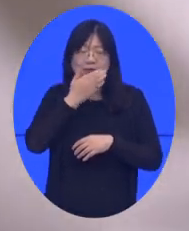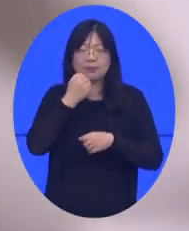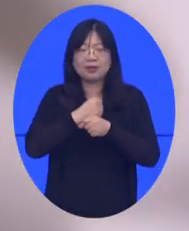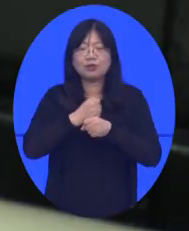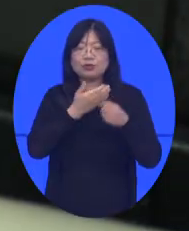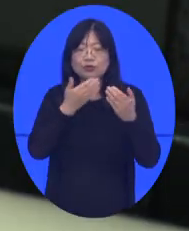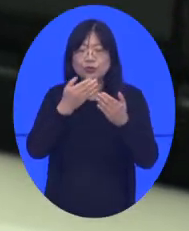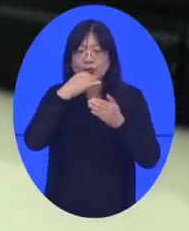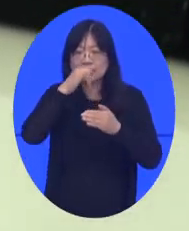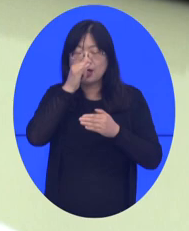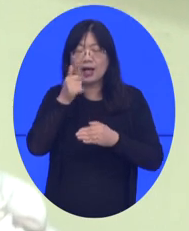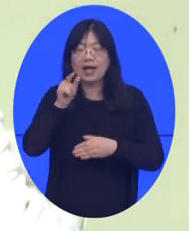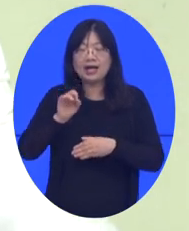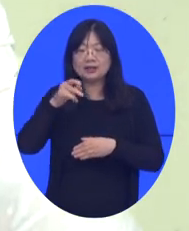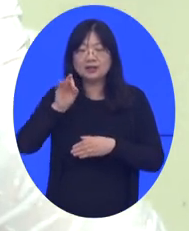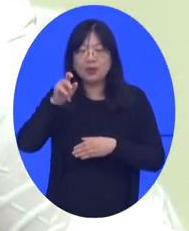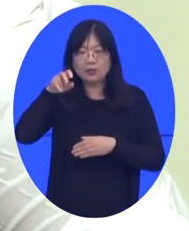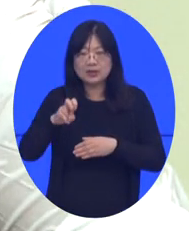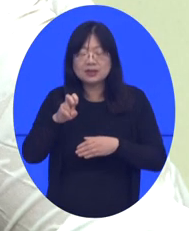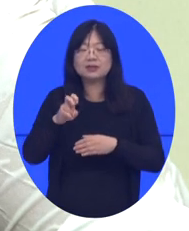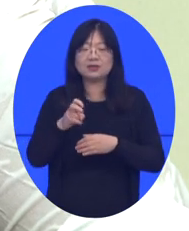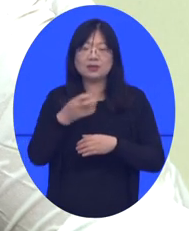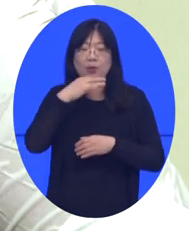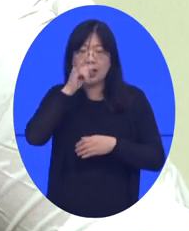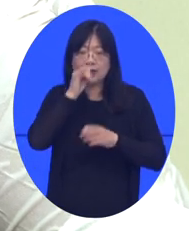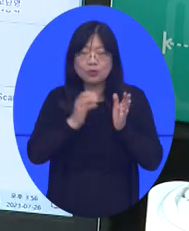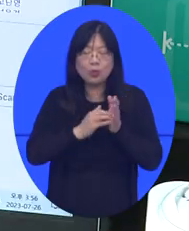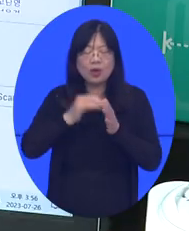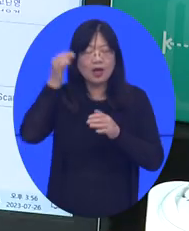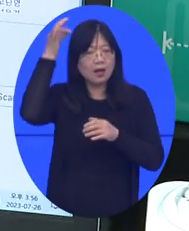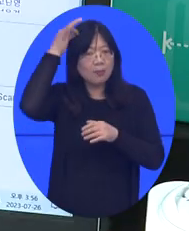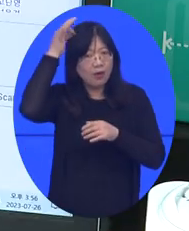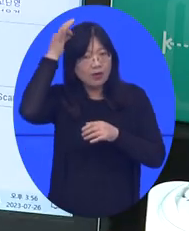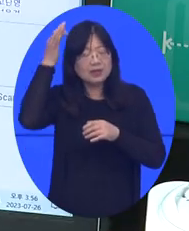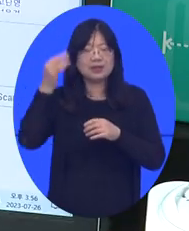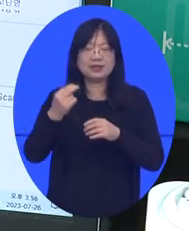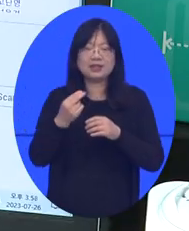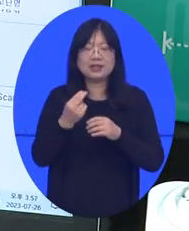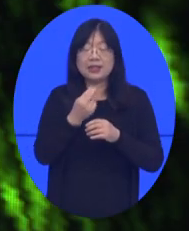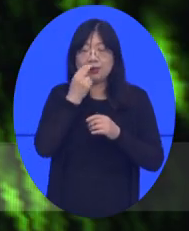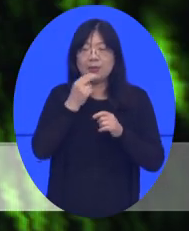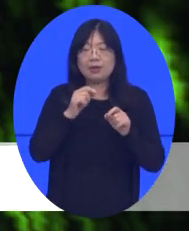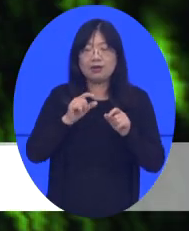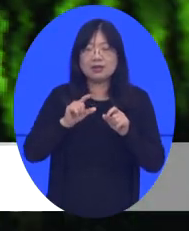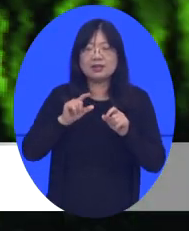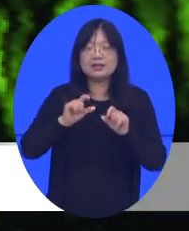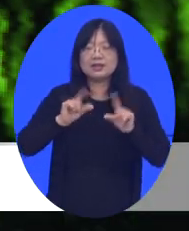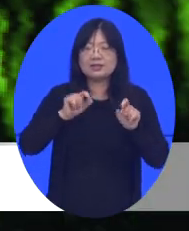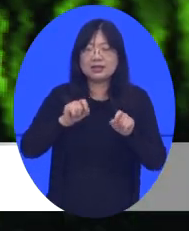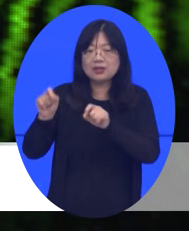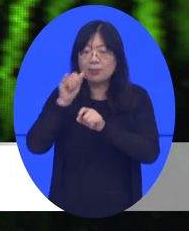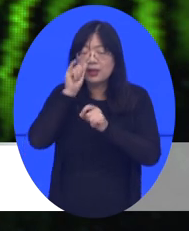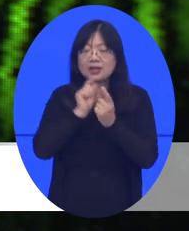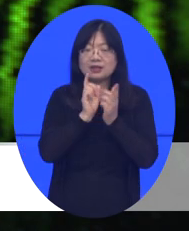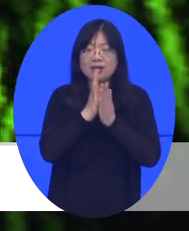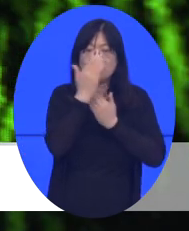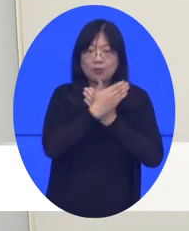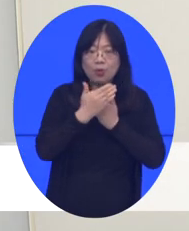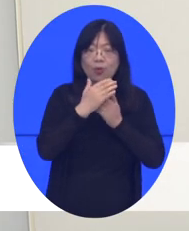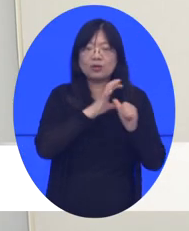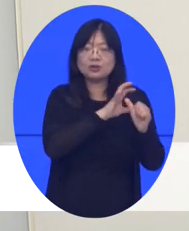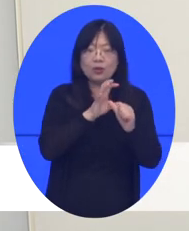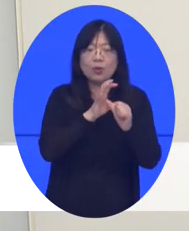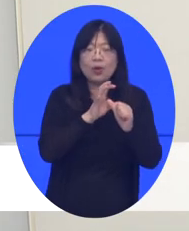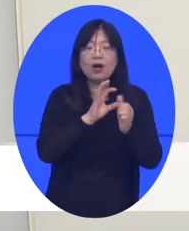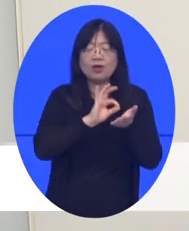찾아냈습니다. 항염증 효과와 함께 모발의 생존 주기를 늘려준다는 것도 밝혀냈습니다. 실제 인체 적용 실험을 한 결과